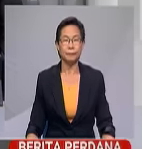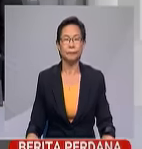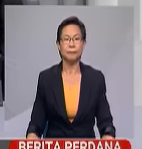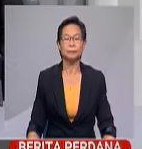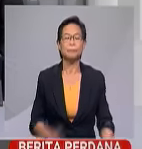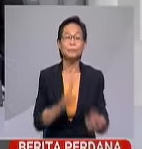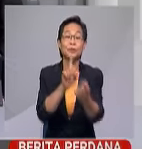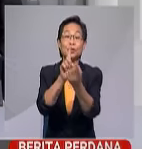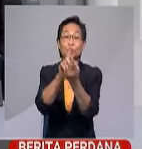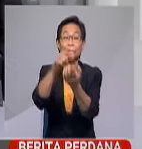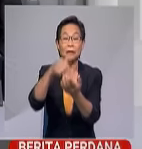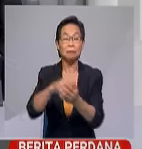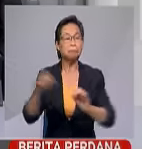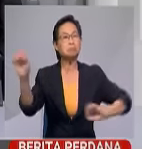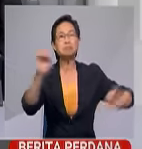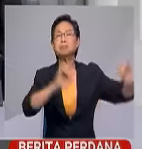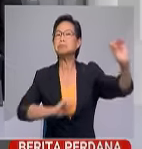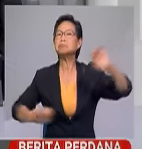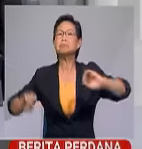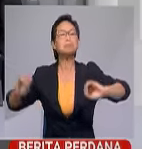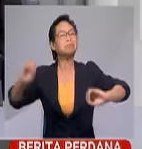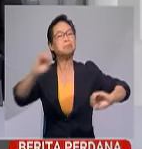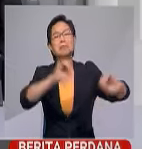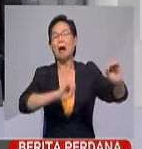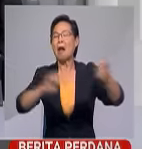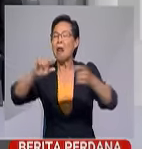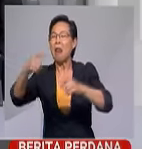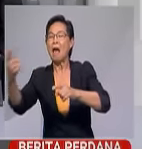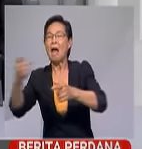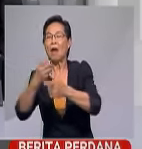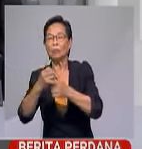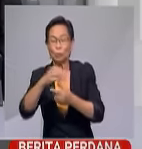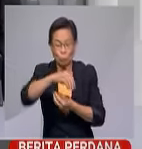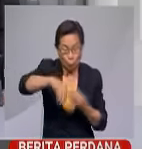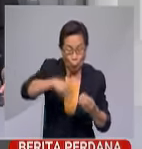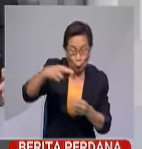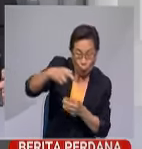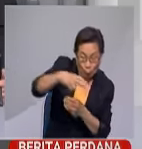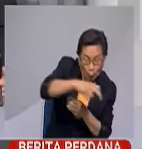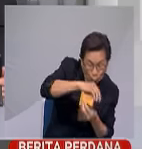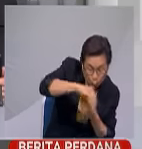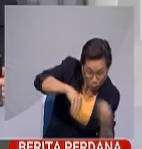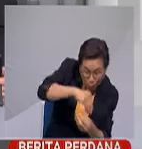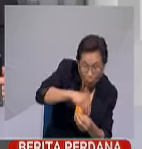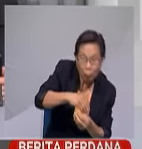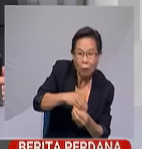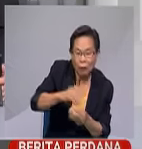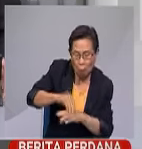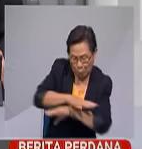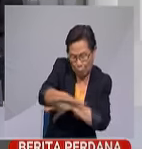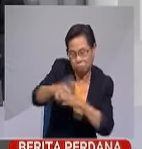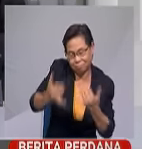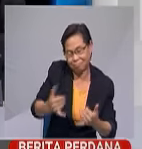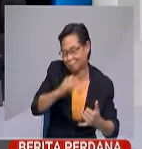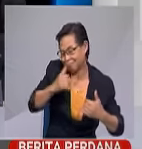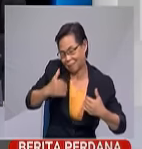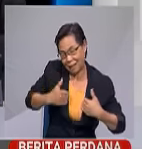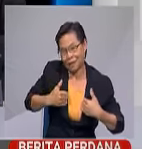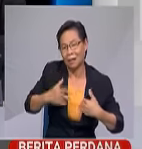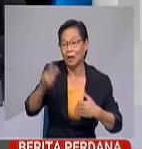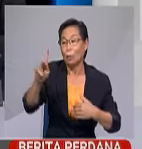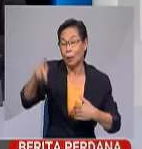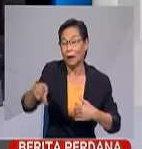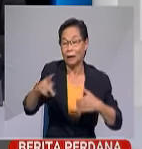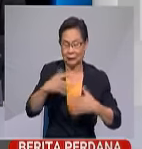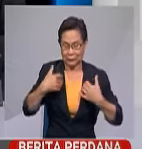Bersua kembali, tiada sebarang kelainan atau perubahan mutasi pada virus influenza yang menular ketika ini. Ketua Pengarah